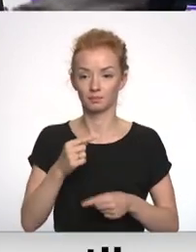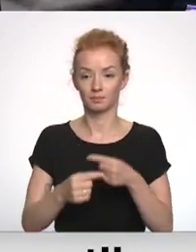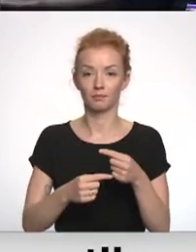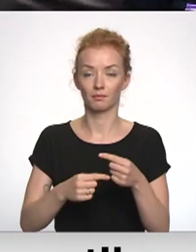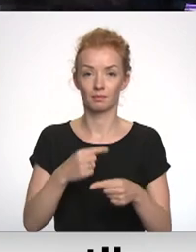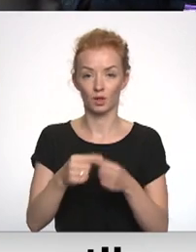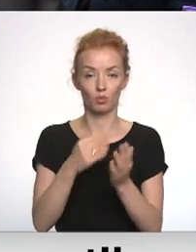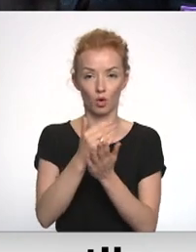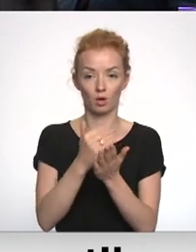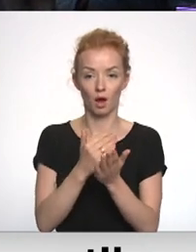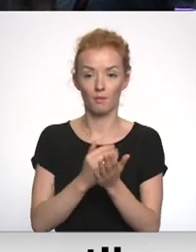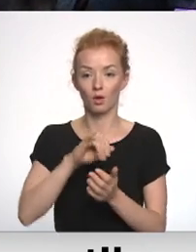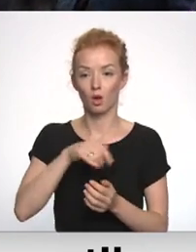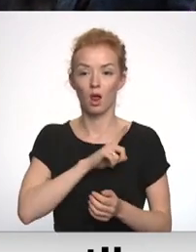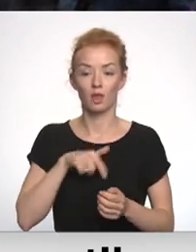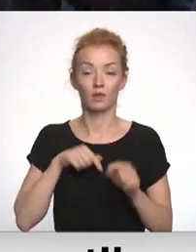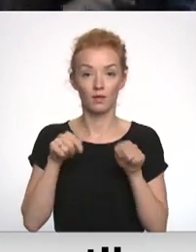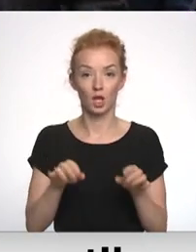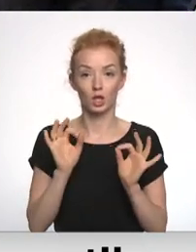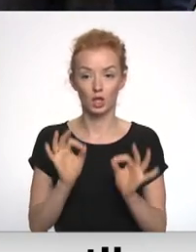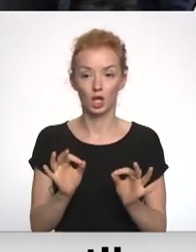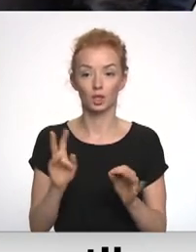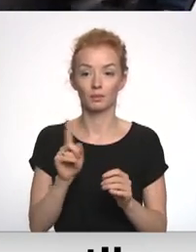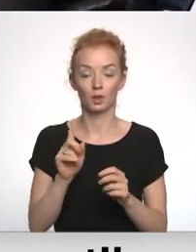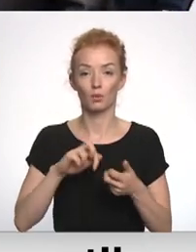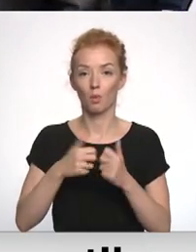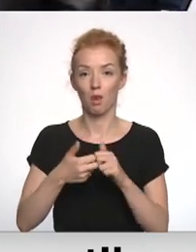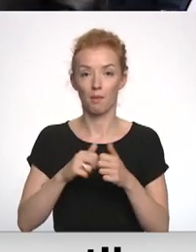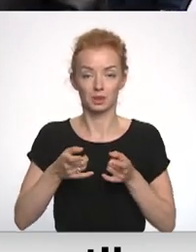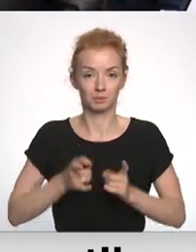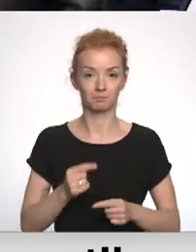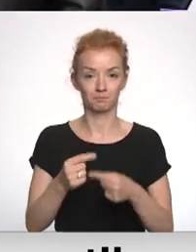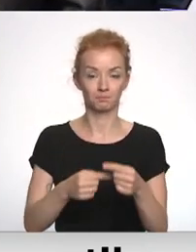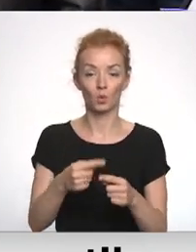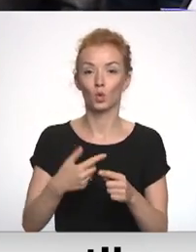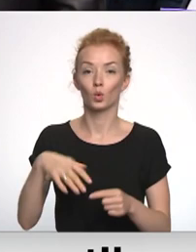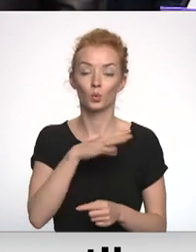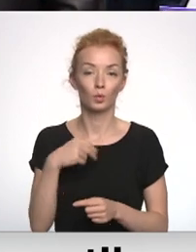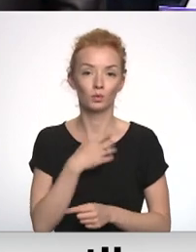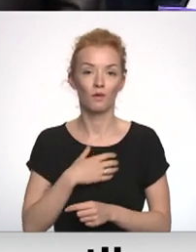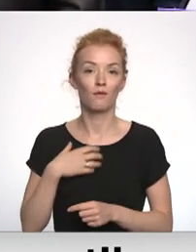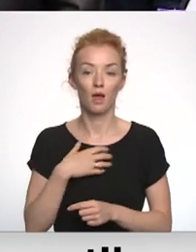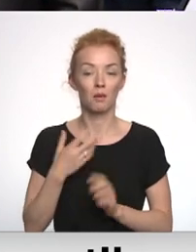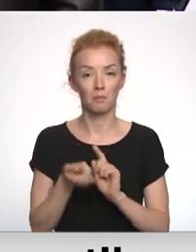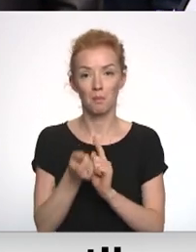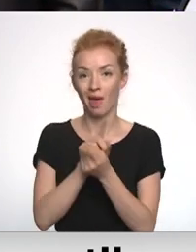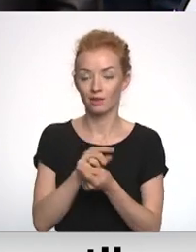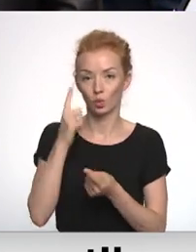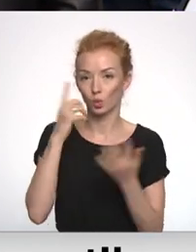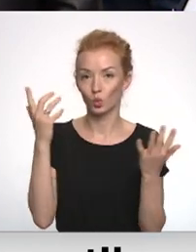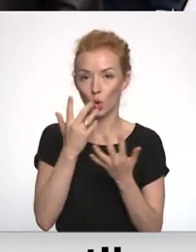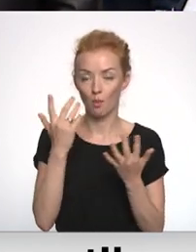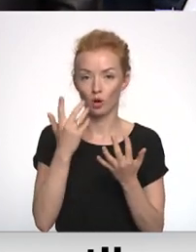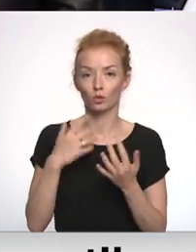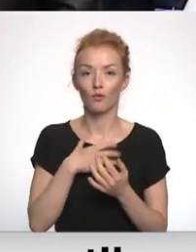programma, jo Latvijā ir tiešām demogrāfijas problēma. Un mēs gribam mainīt šo domāšanu, ka ir